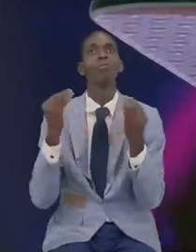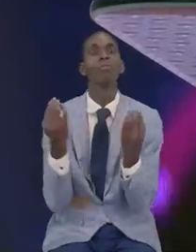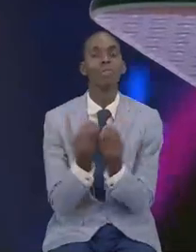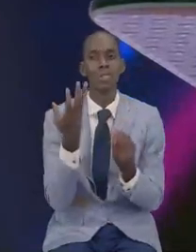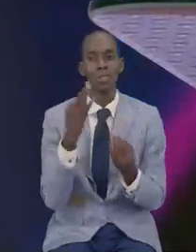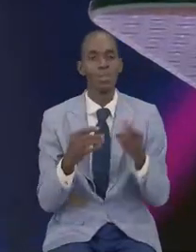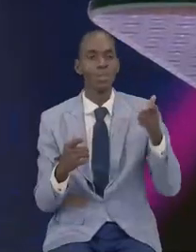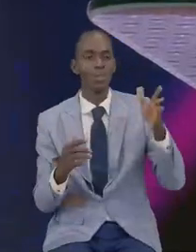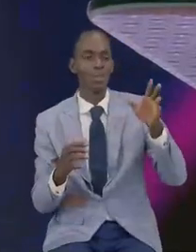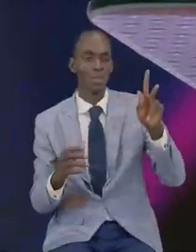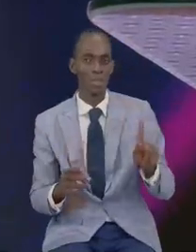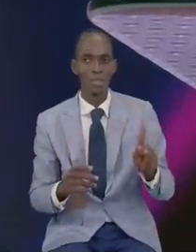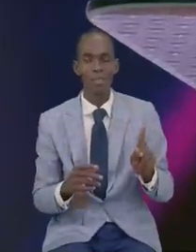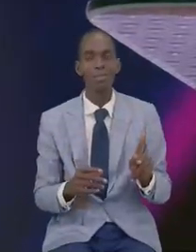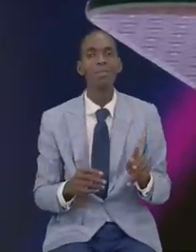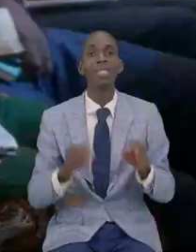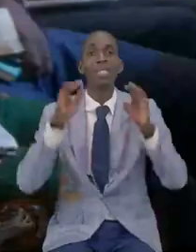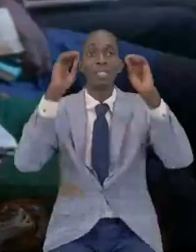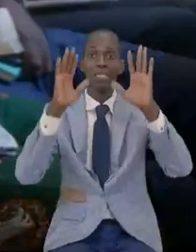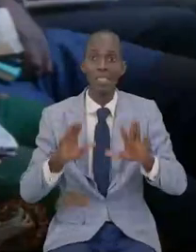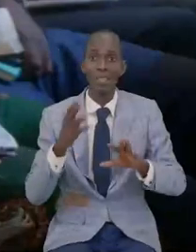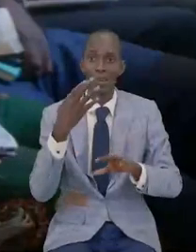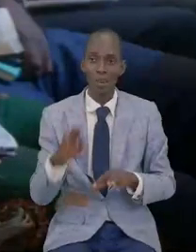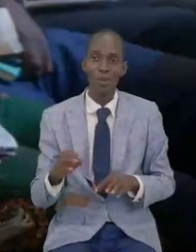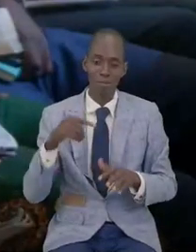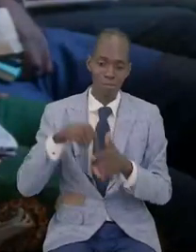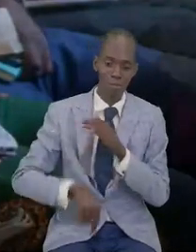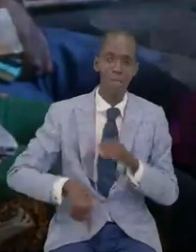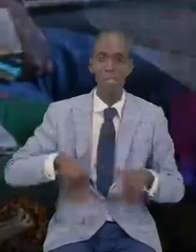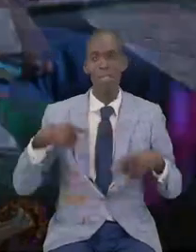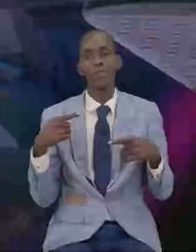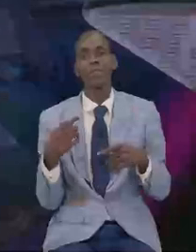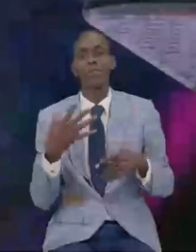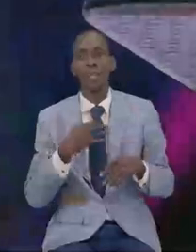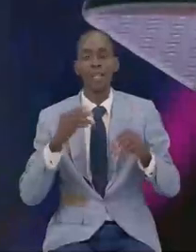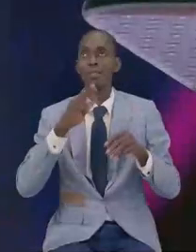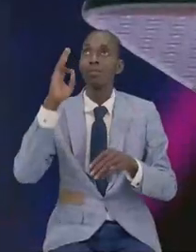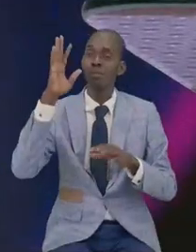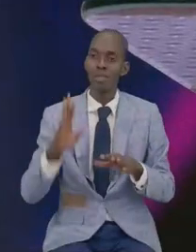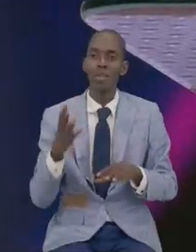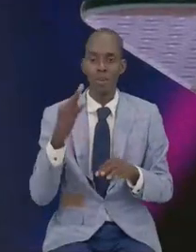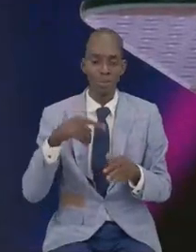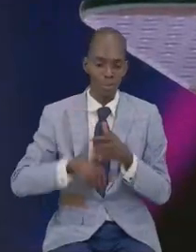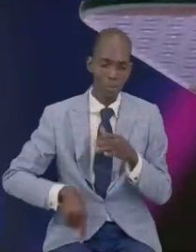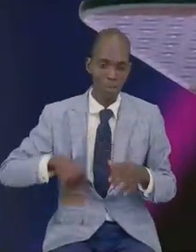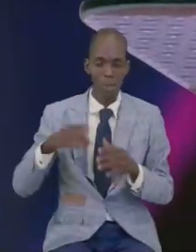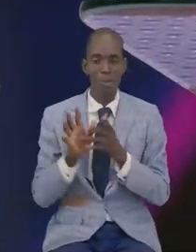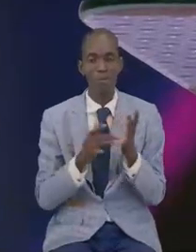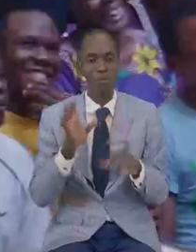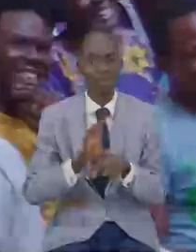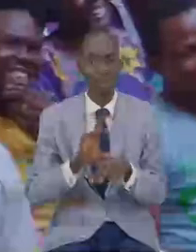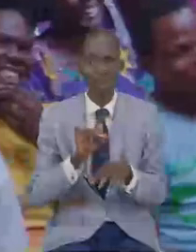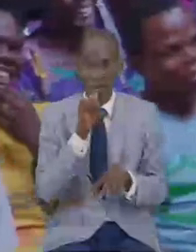organisateur de la vie profonde et organisateur de Disséqué. Je suis enseignant ou pasteur de la vie profonde. N'est-ce pas? C'est ce que je